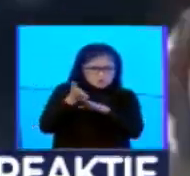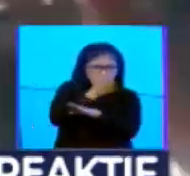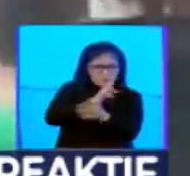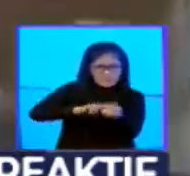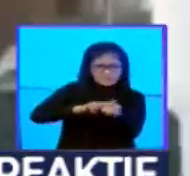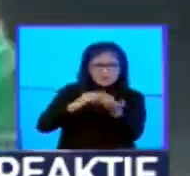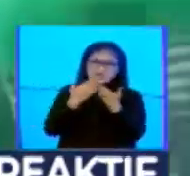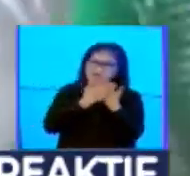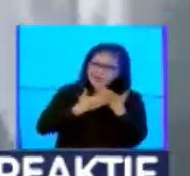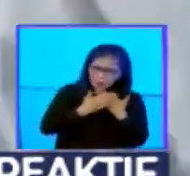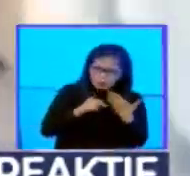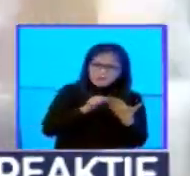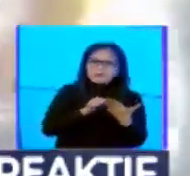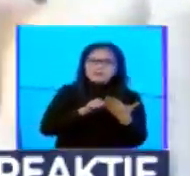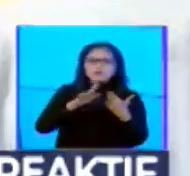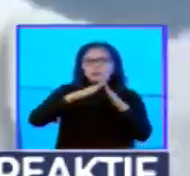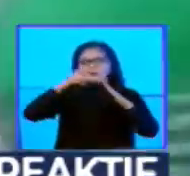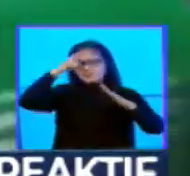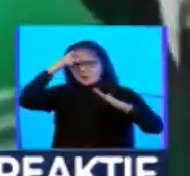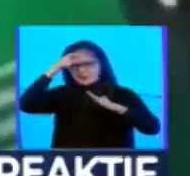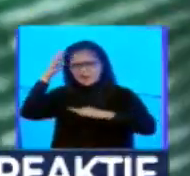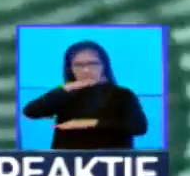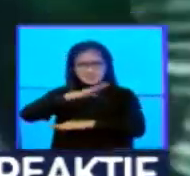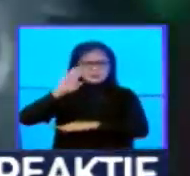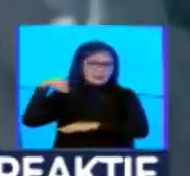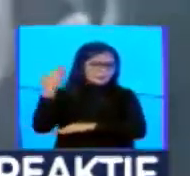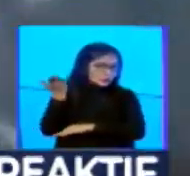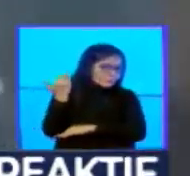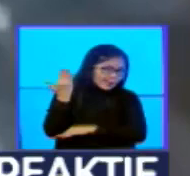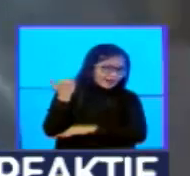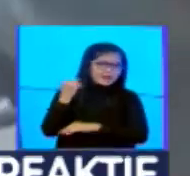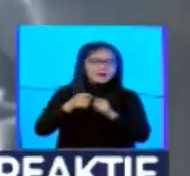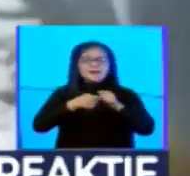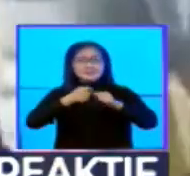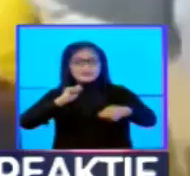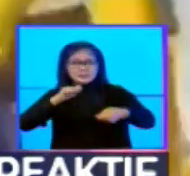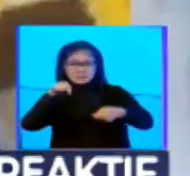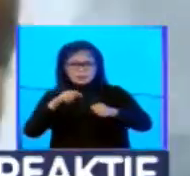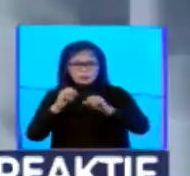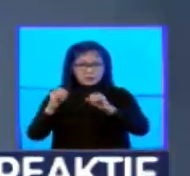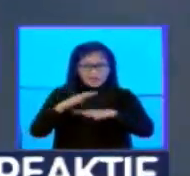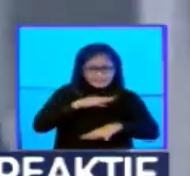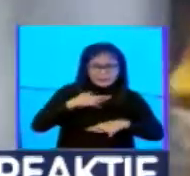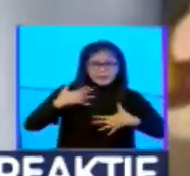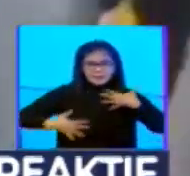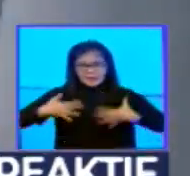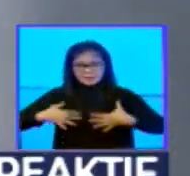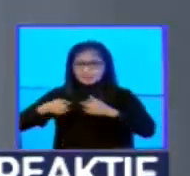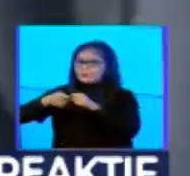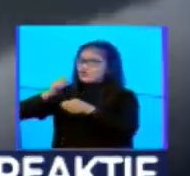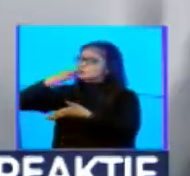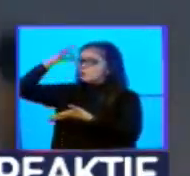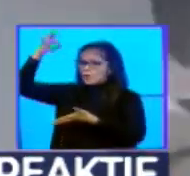Rumah Sakit Rizani Paiton Sabtu lalu. Karena hasil rapid test reaktif, pasien harus menjalani tes swab dan dirawat di ruang